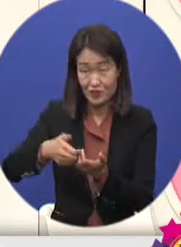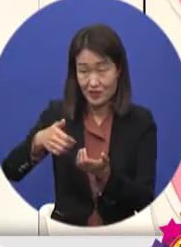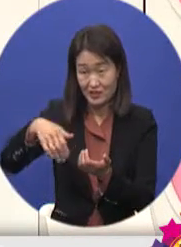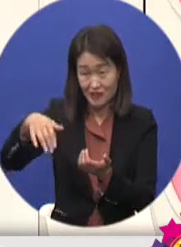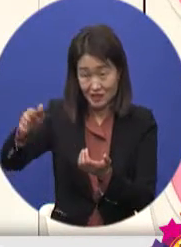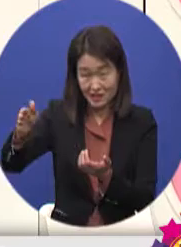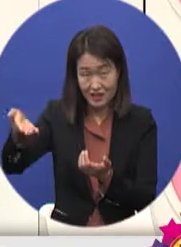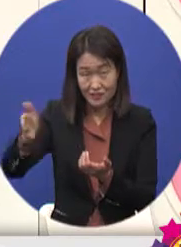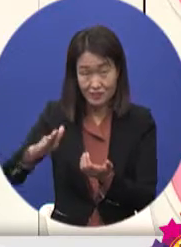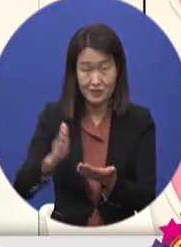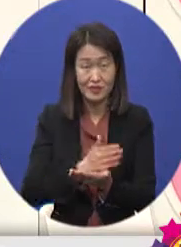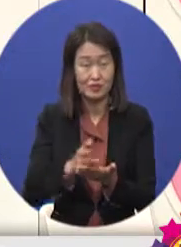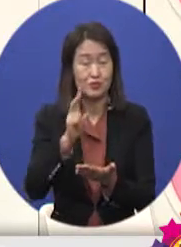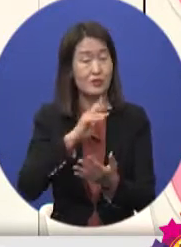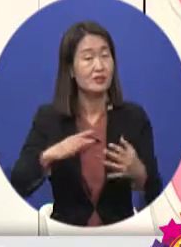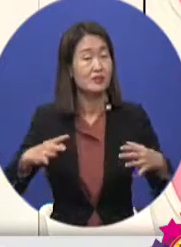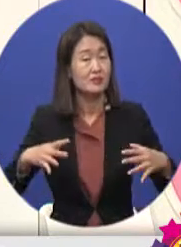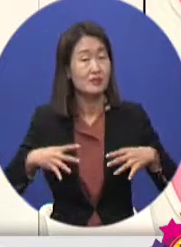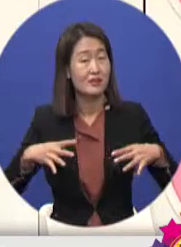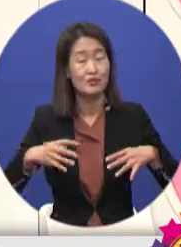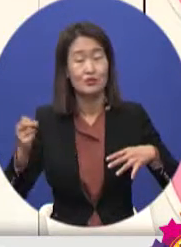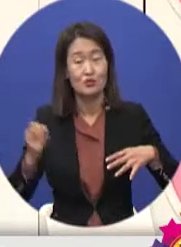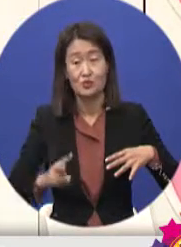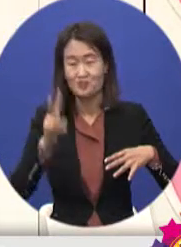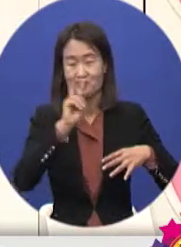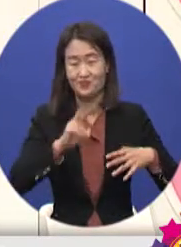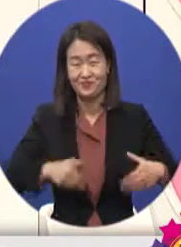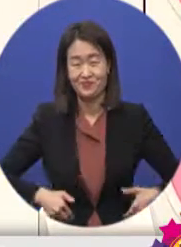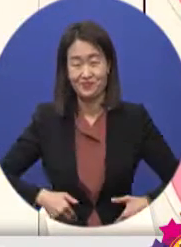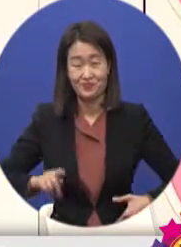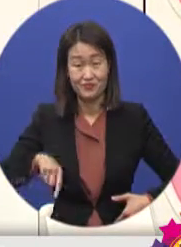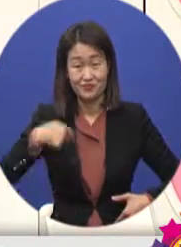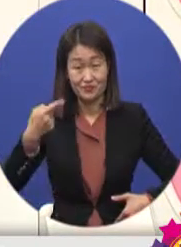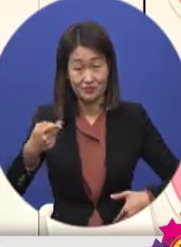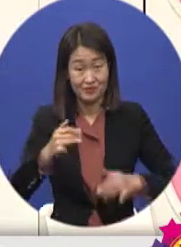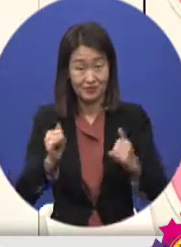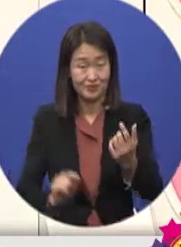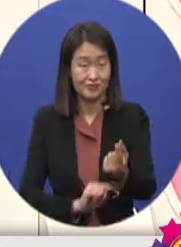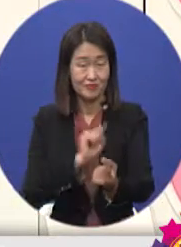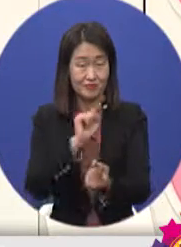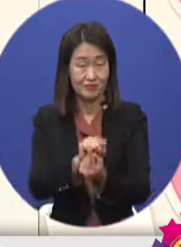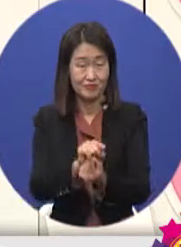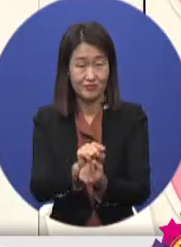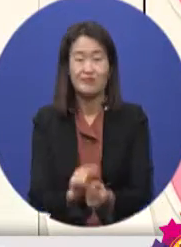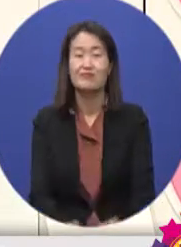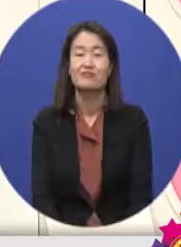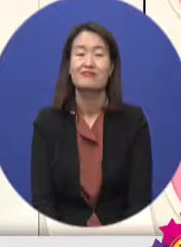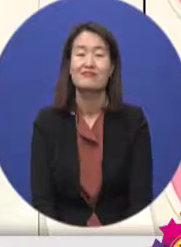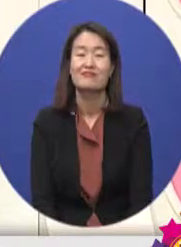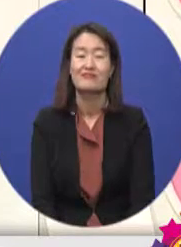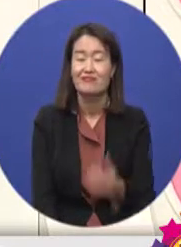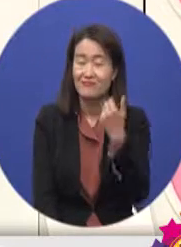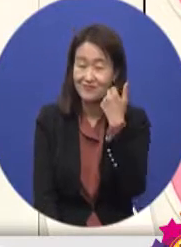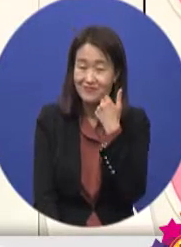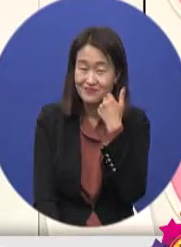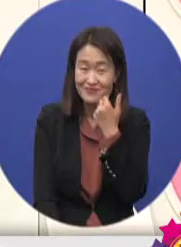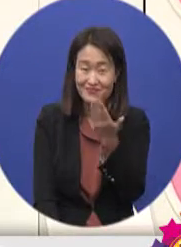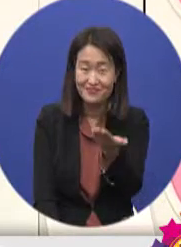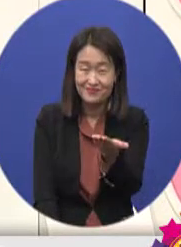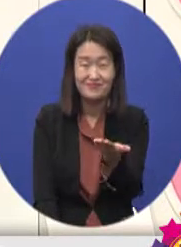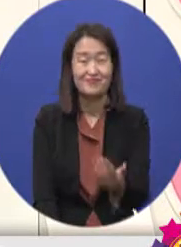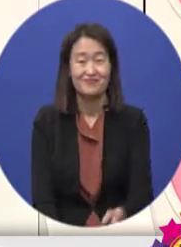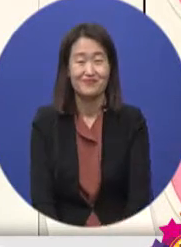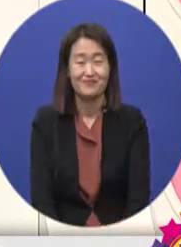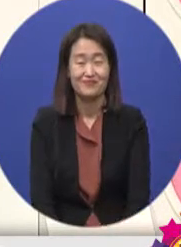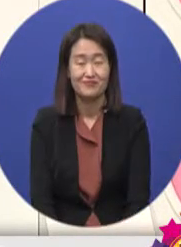나눔 노래자랑에서는 노래를 또 해야 되겠습니다. 다음 참가자 모실게요. 누구십니까? 어서